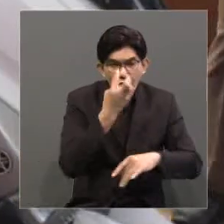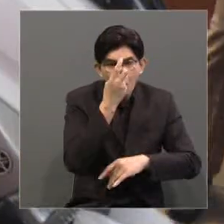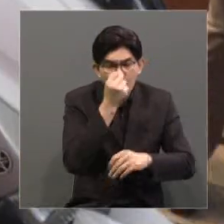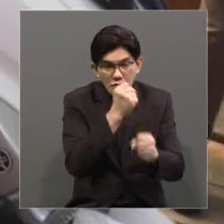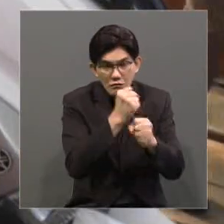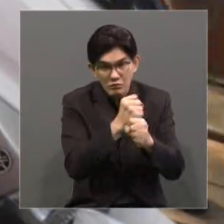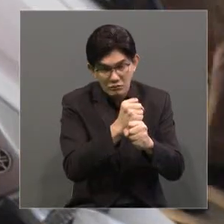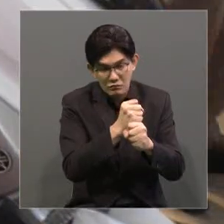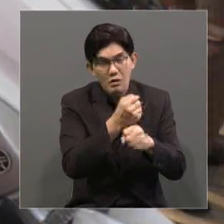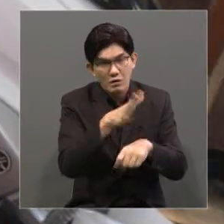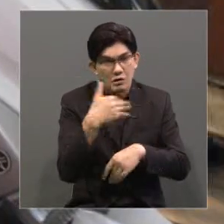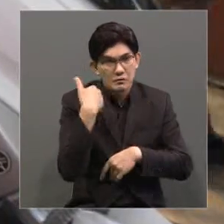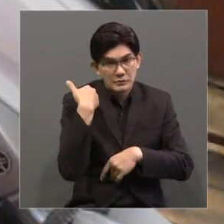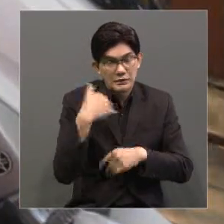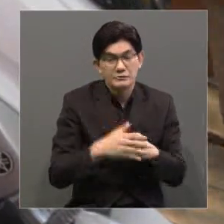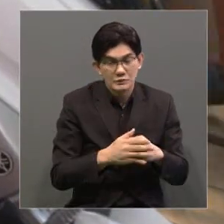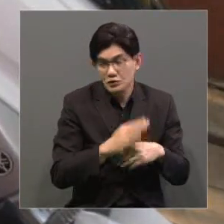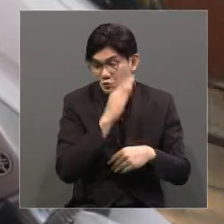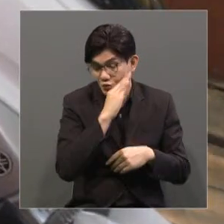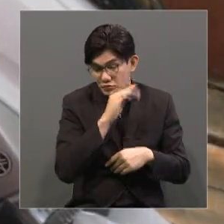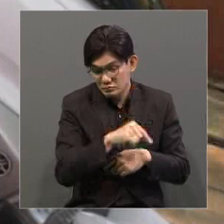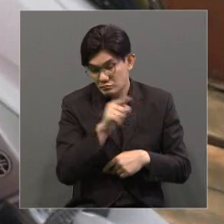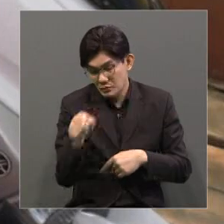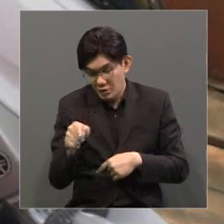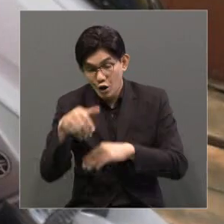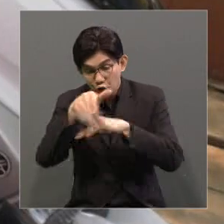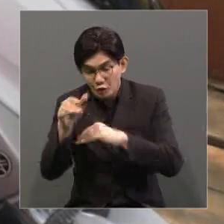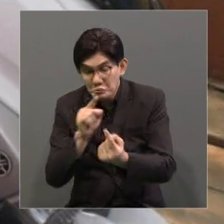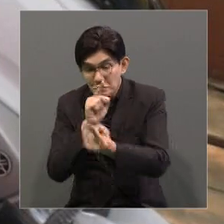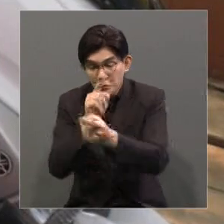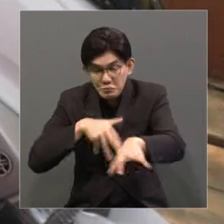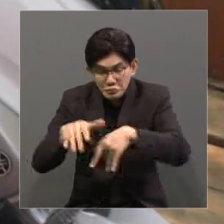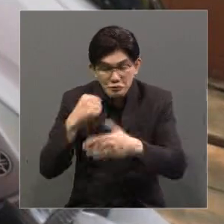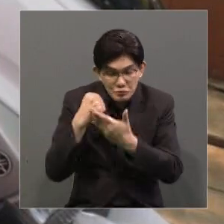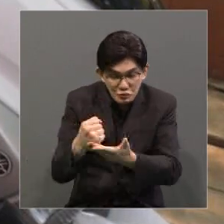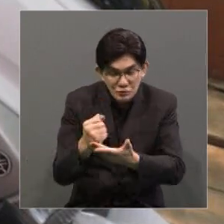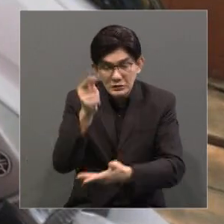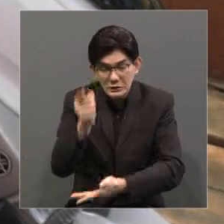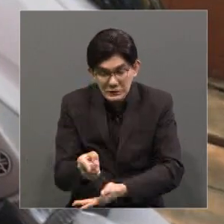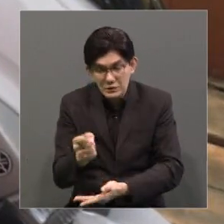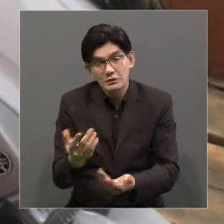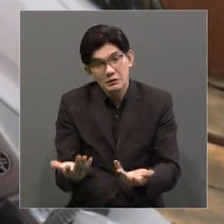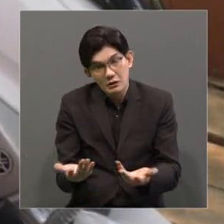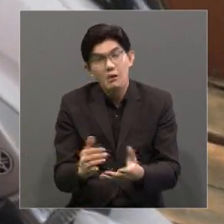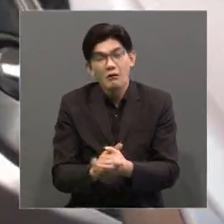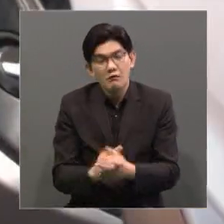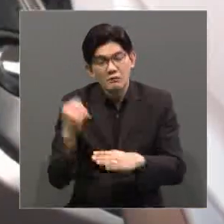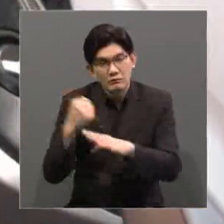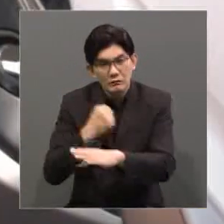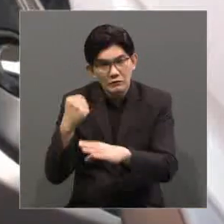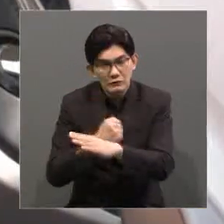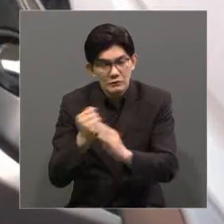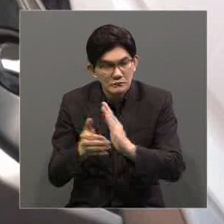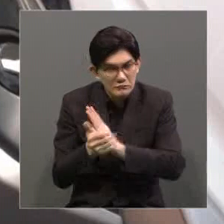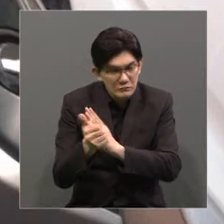านการณ์ให้อะไรให้แต่เมื่อเขาออกมาเจอพี่น้องประชาชนในการช่วยเหลือพี่น้องประชาชนเนี่ยมันก็เหมือนกับว่าเขาได้มาฝึกทักษ